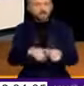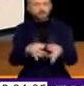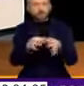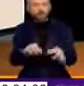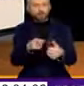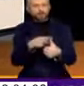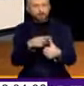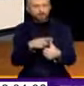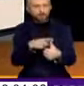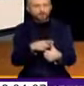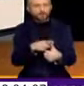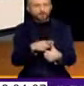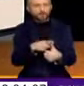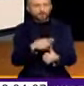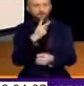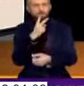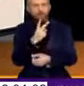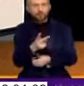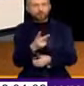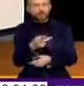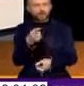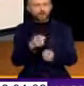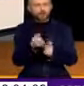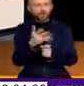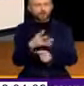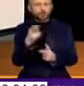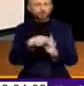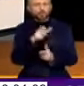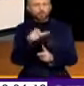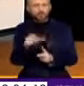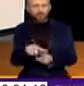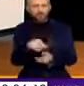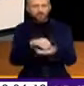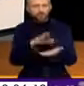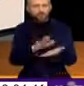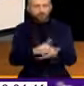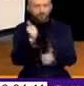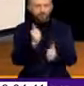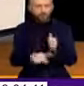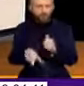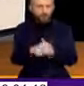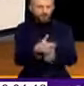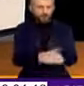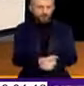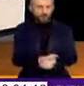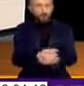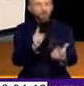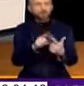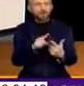дозволить, по-перше, побачити реальну кількість пільговиків, зафіксувати кожен проїзд.